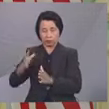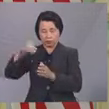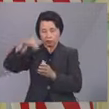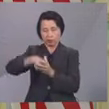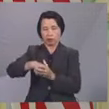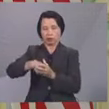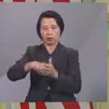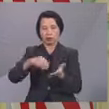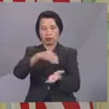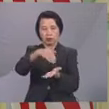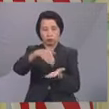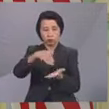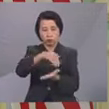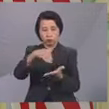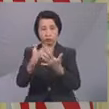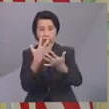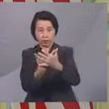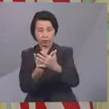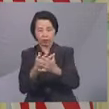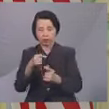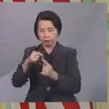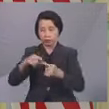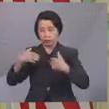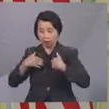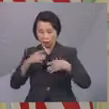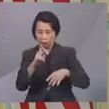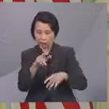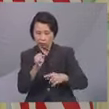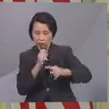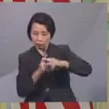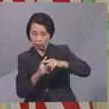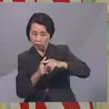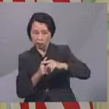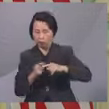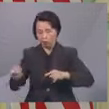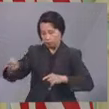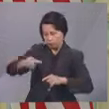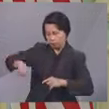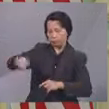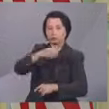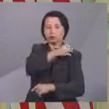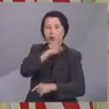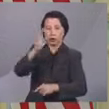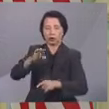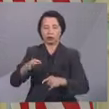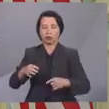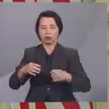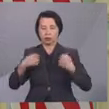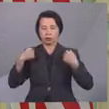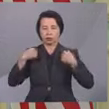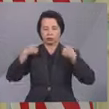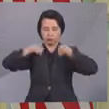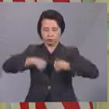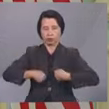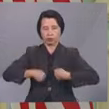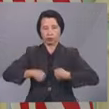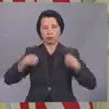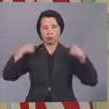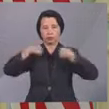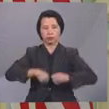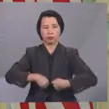dalam depo-depo ini, yang bila ada saja kes positif, mereka akan memakai